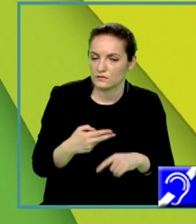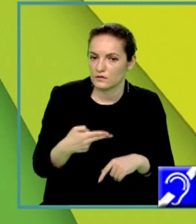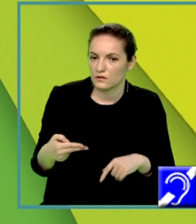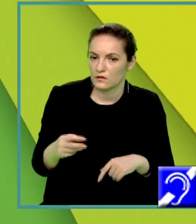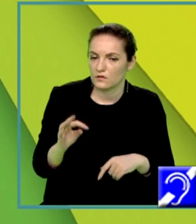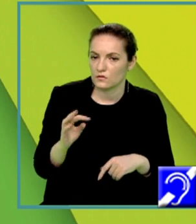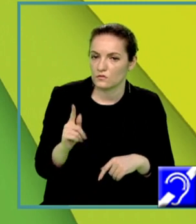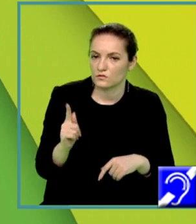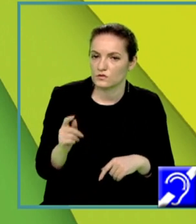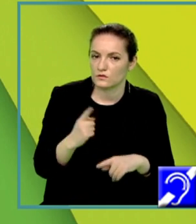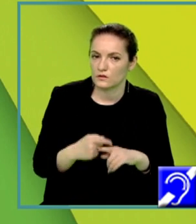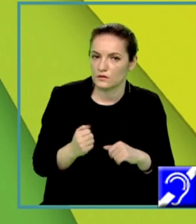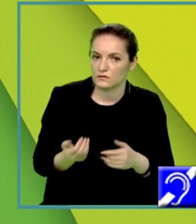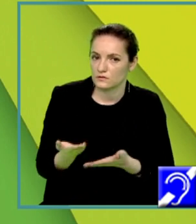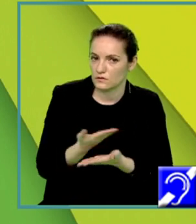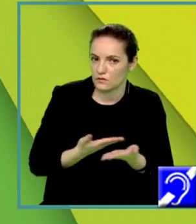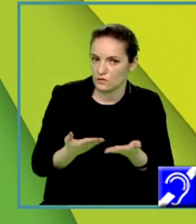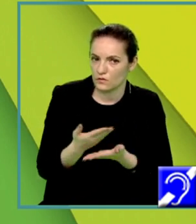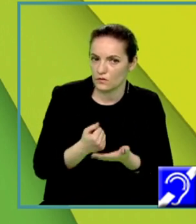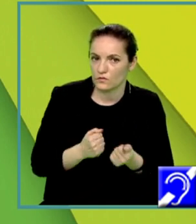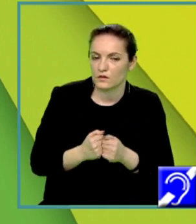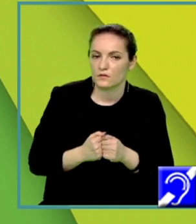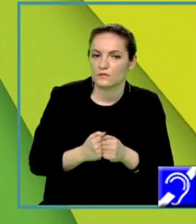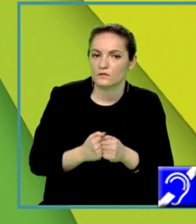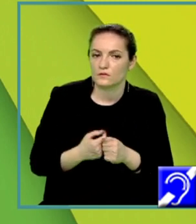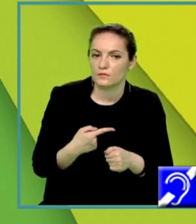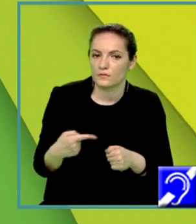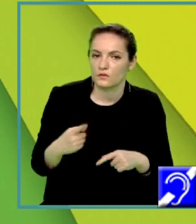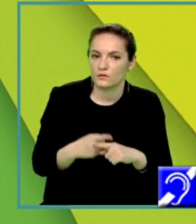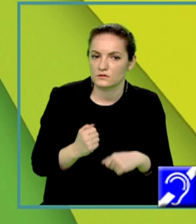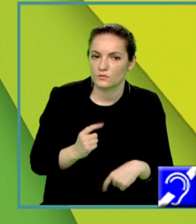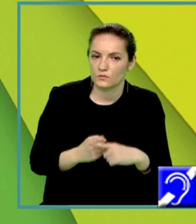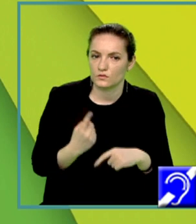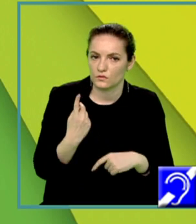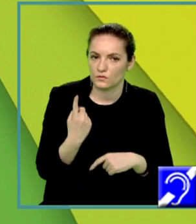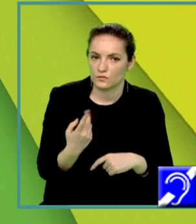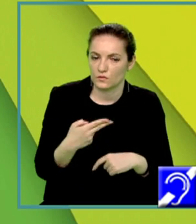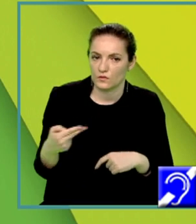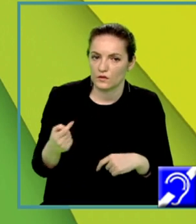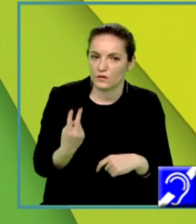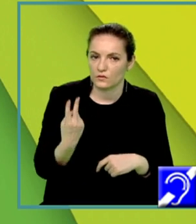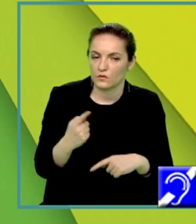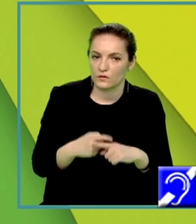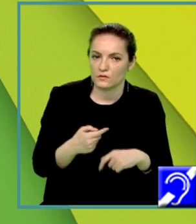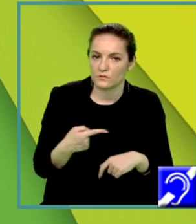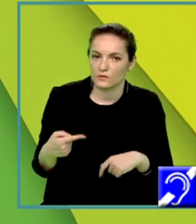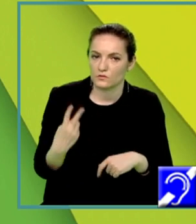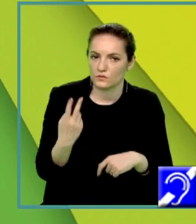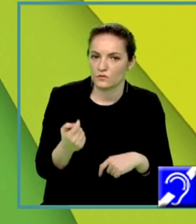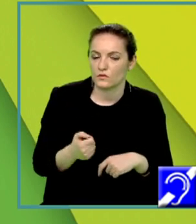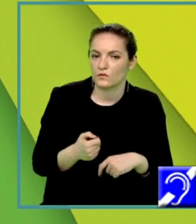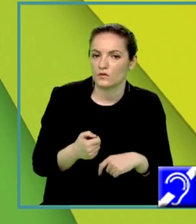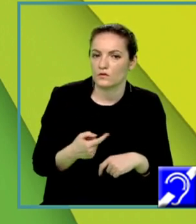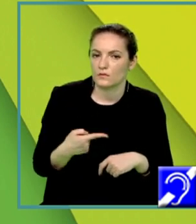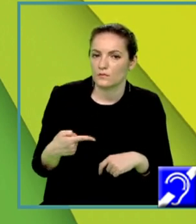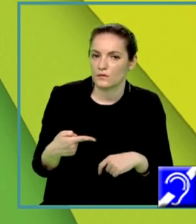x. Înlocuind expresiile celor două funcții, minus x plus 1 egal 2x minus 2, de unde rezultă